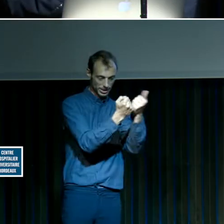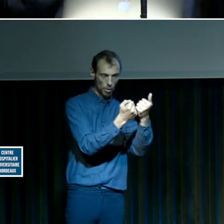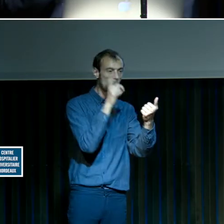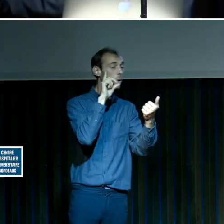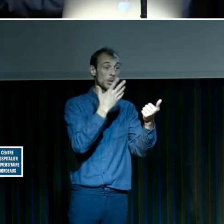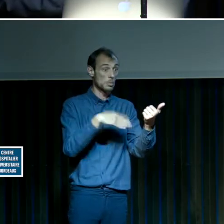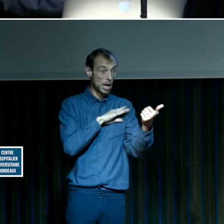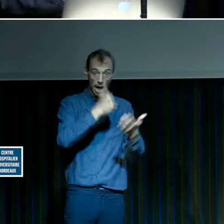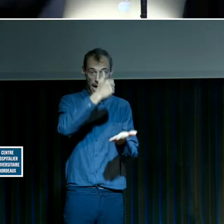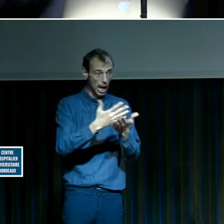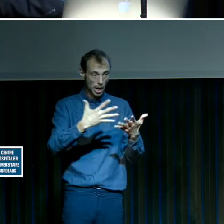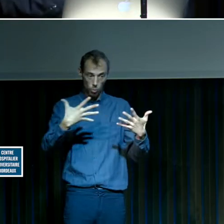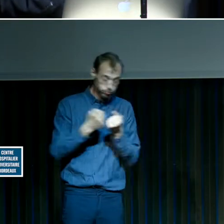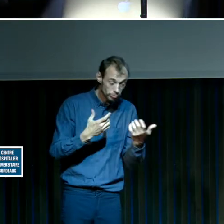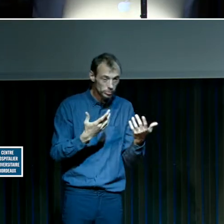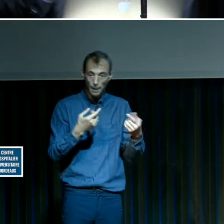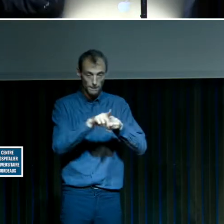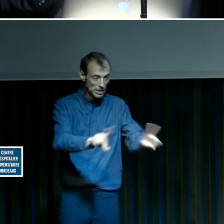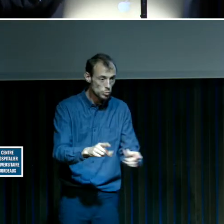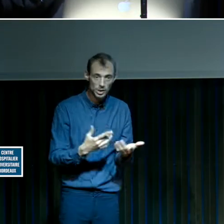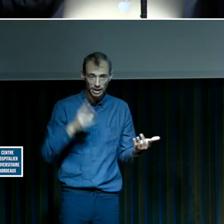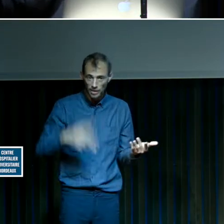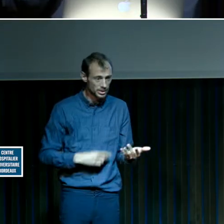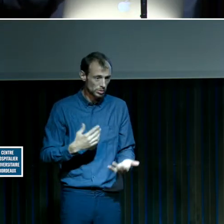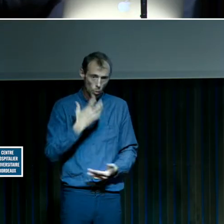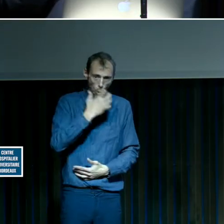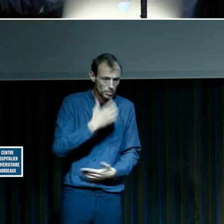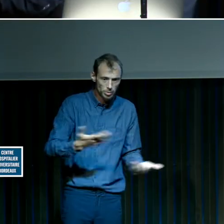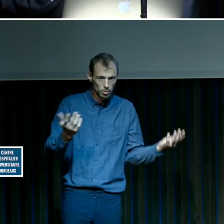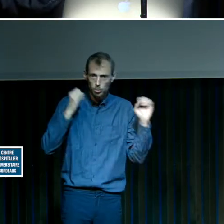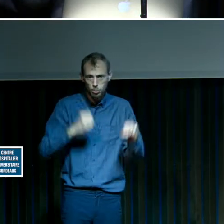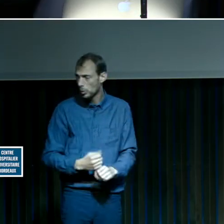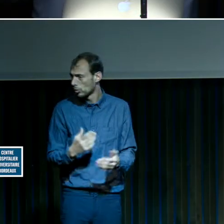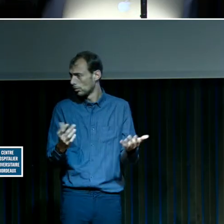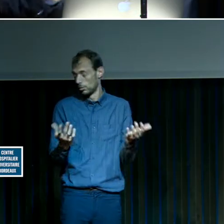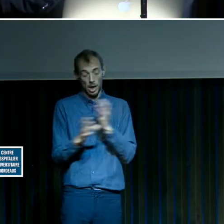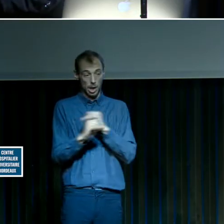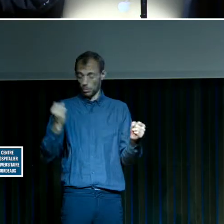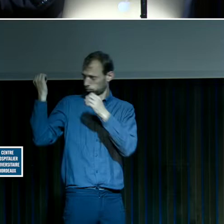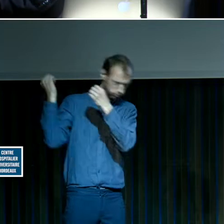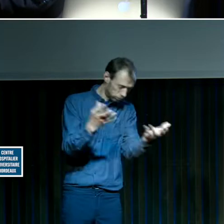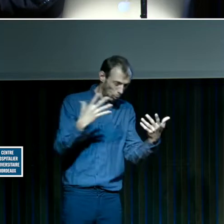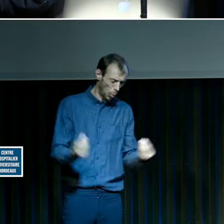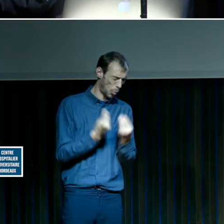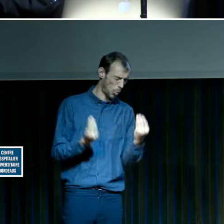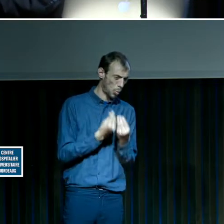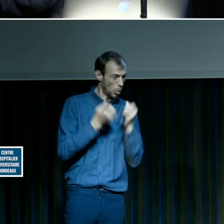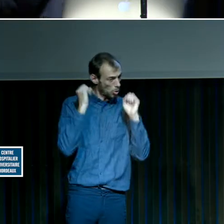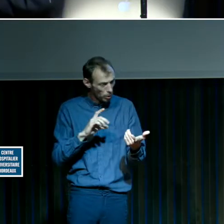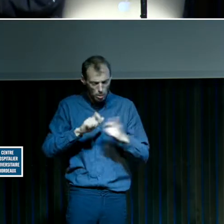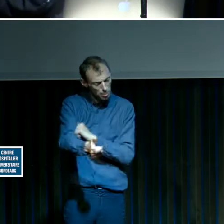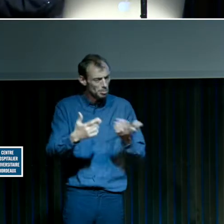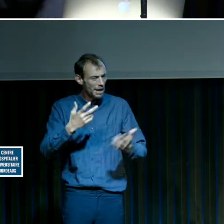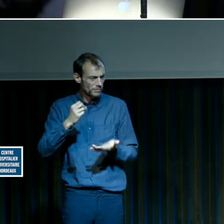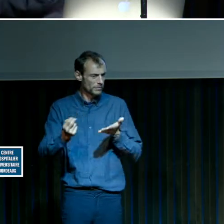brutalement, tout d'un coup. C'est injuste, c'est dégueulasse, ça peut être terrible, ça laisse des séquelles. Donc vraiment, le terme d'accident est